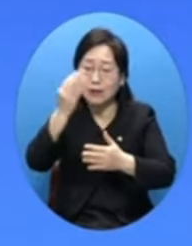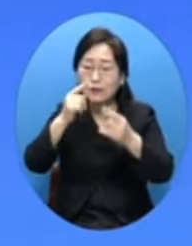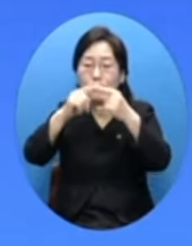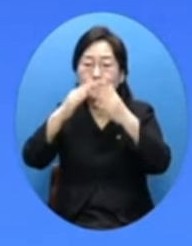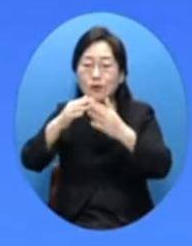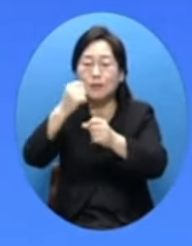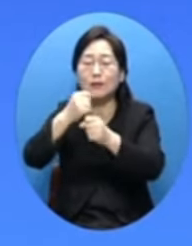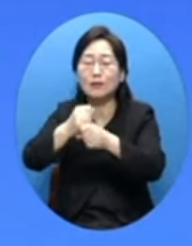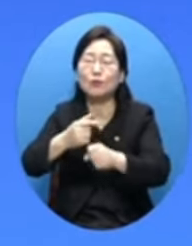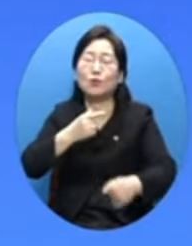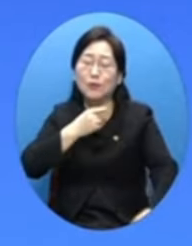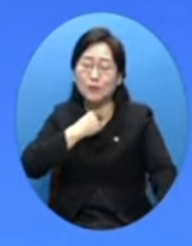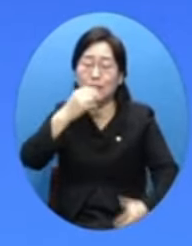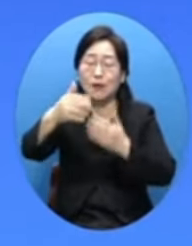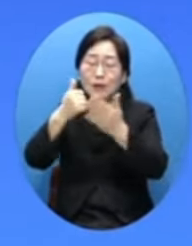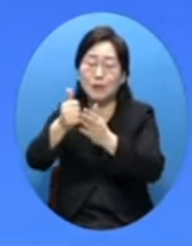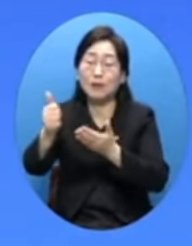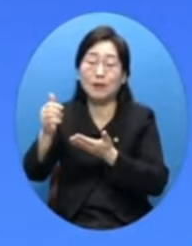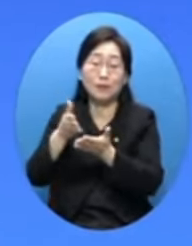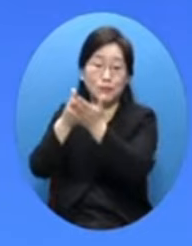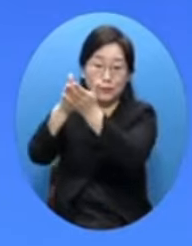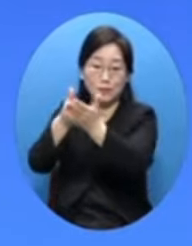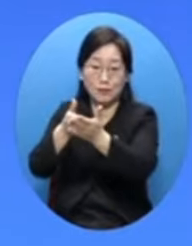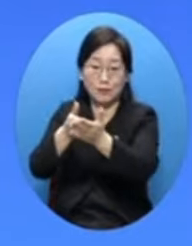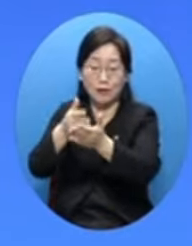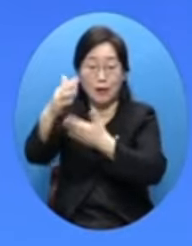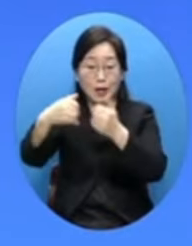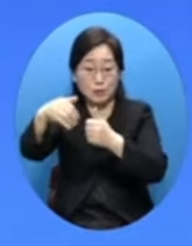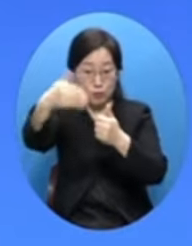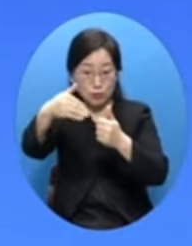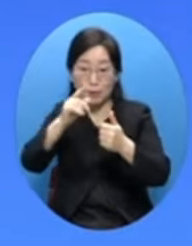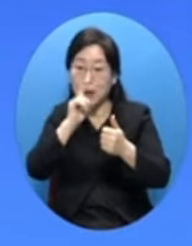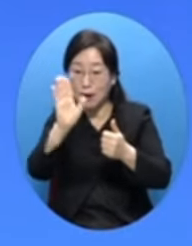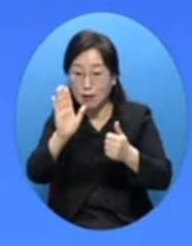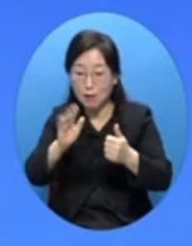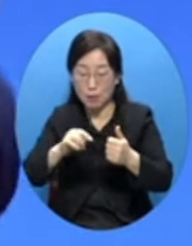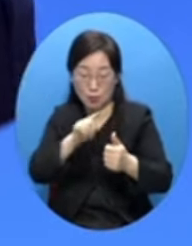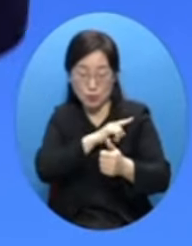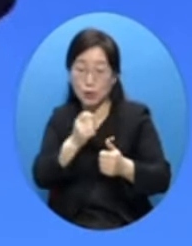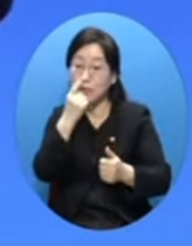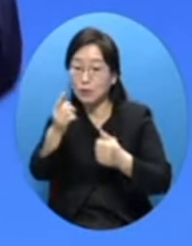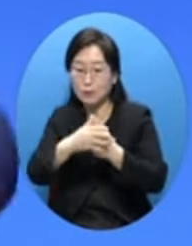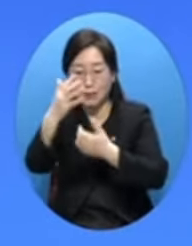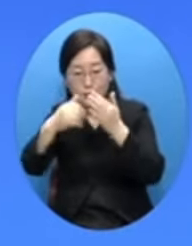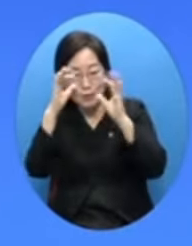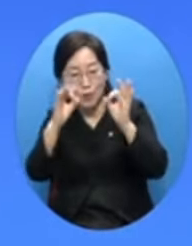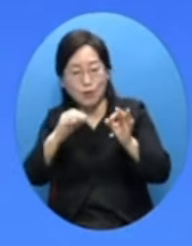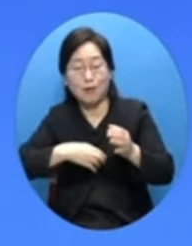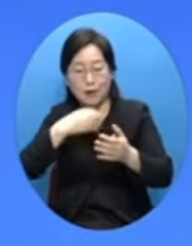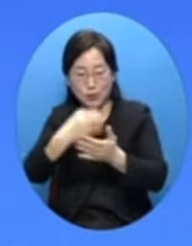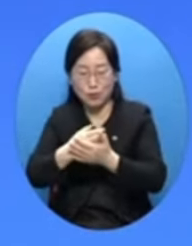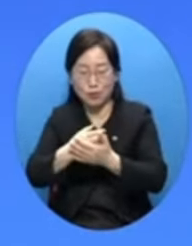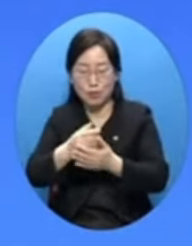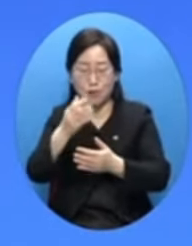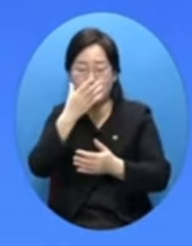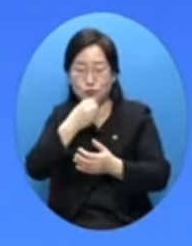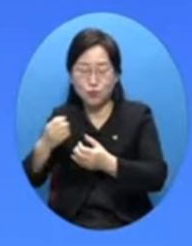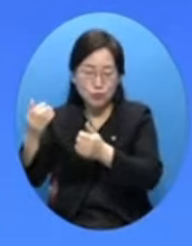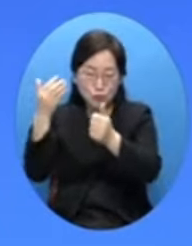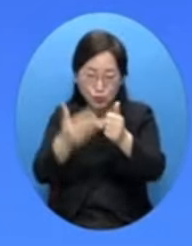원합니다 하나님이 요청하신 것도 아데 그 마음이 하나님을 감동시켰습니다 그래서 하나님이 엄청난 축복을 그게